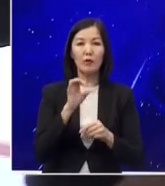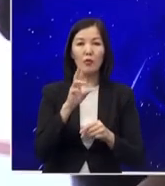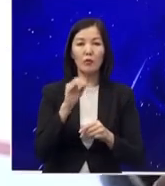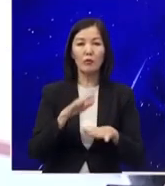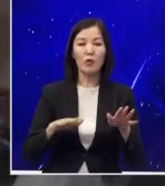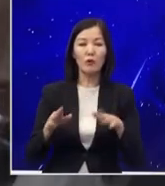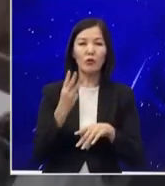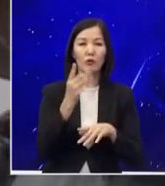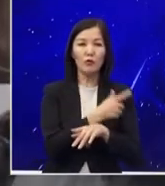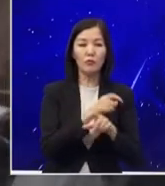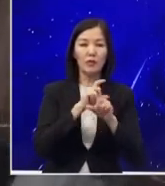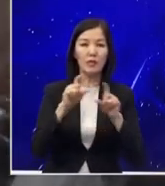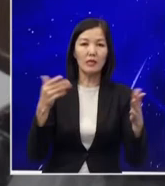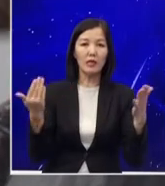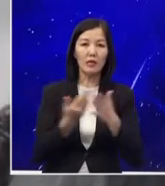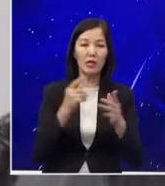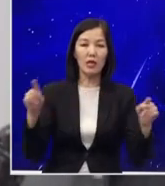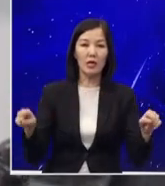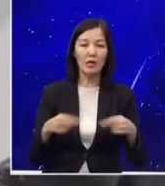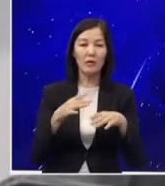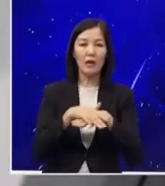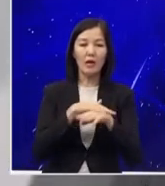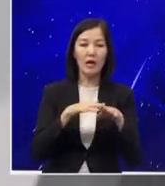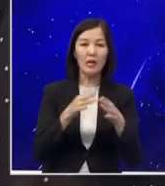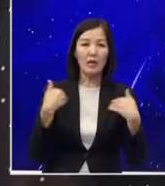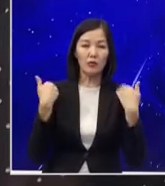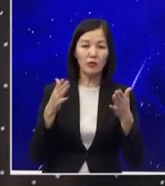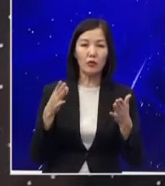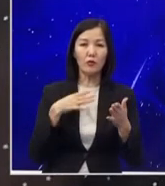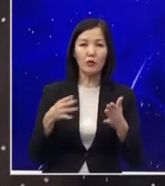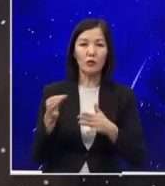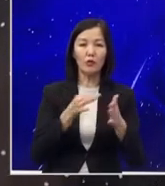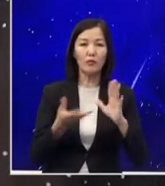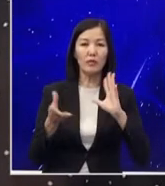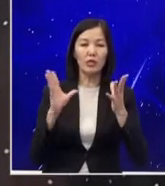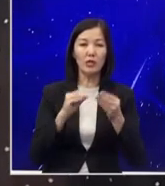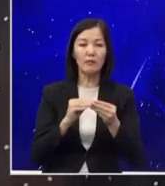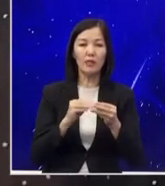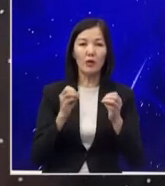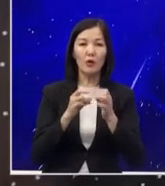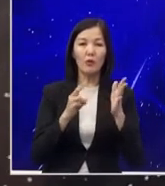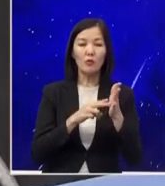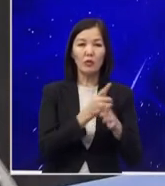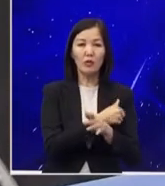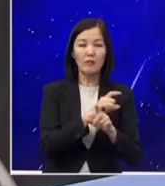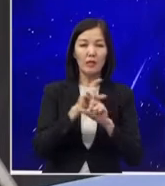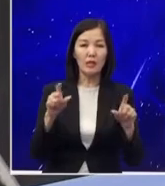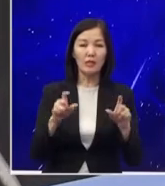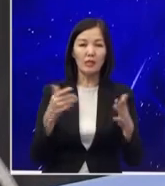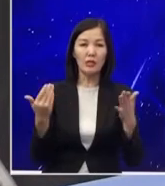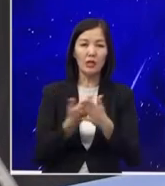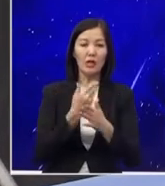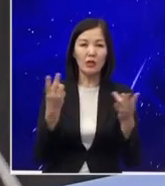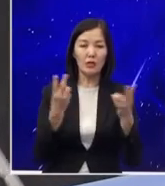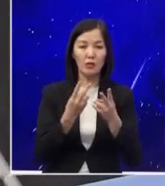ауданында 3 медициналық нысан жаңарып, халық игілігіне беріліп жатыр. Ал облыста жалпы саны 17 медициналық мекеме